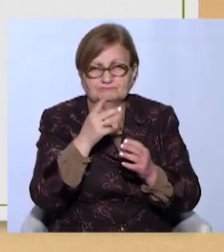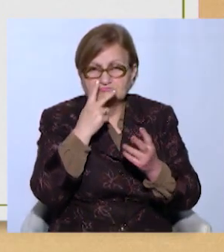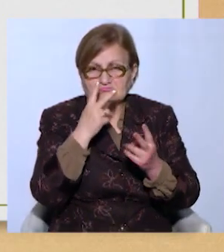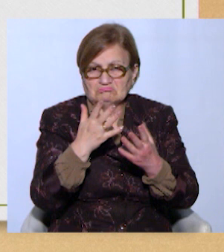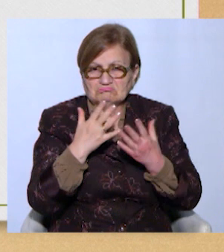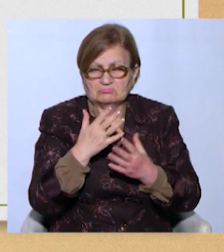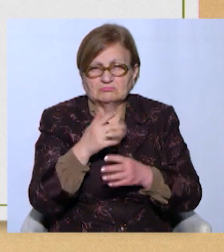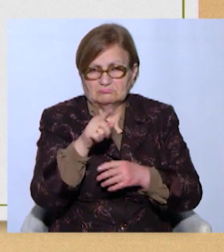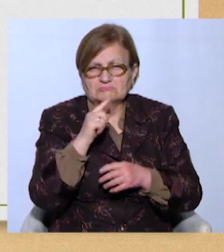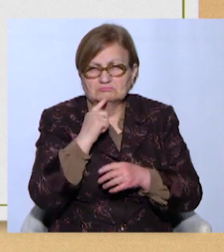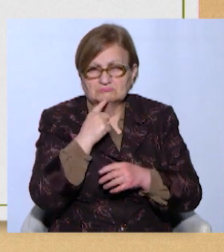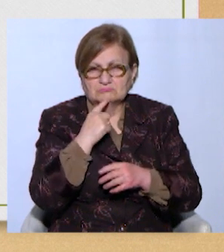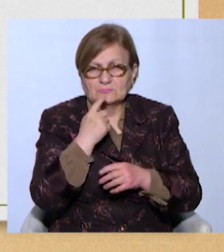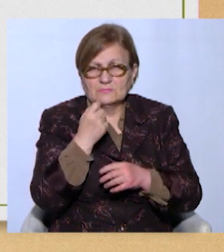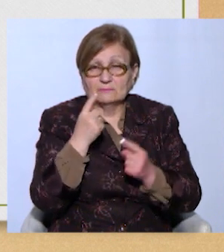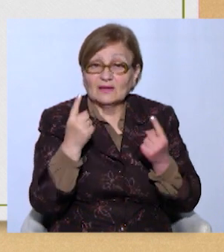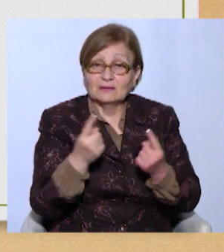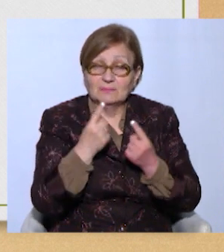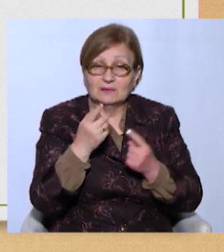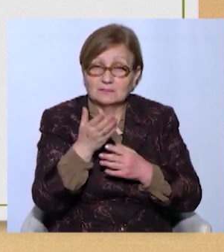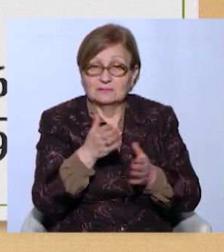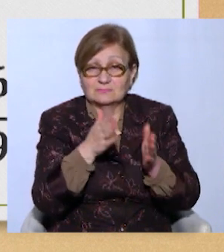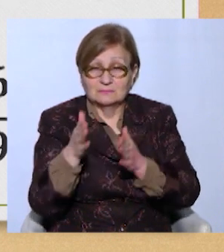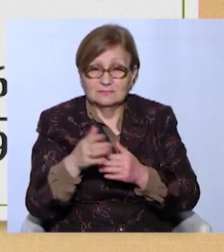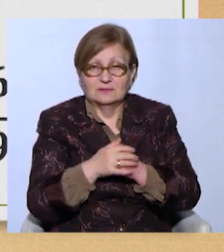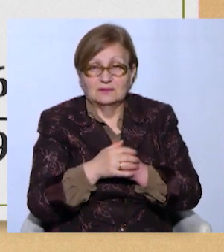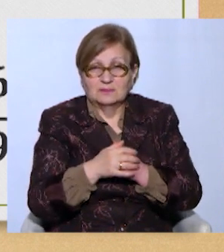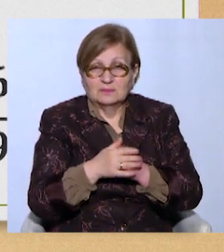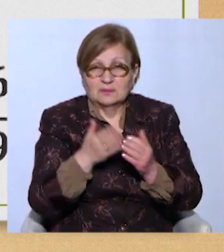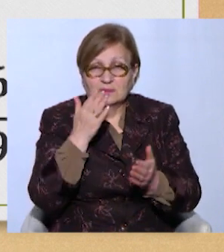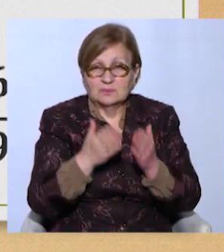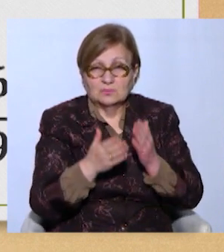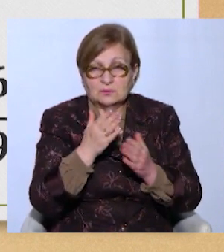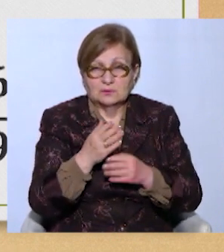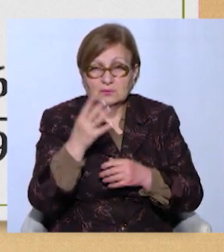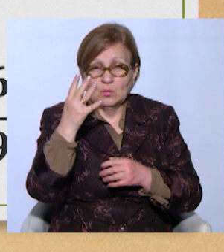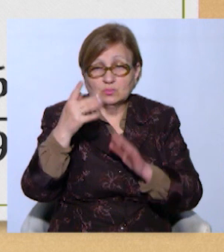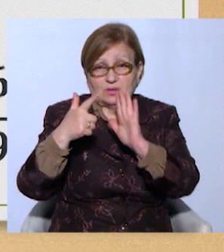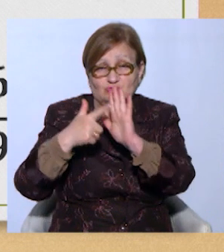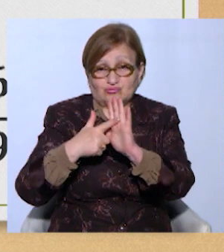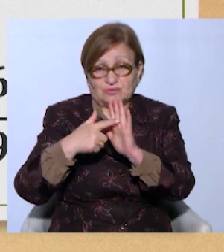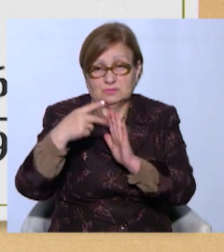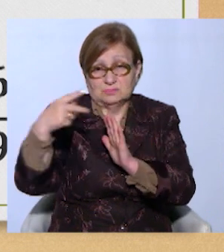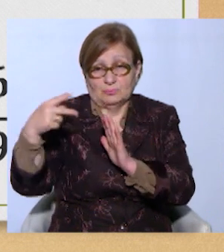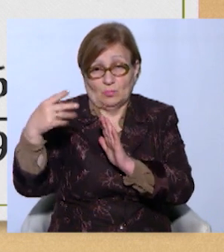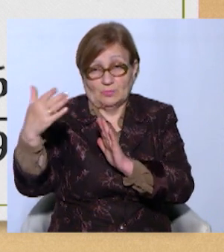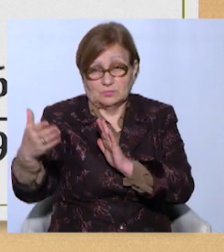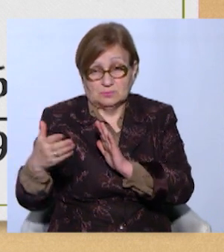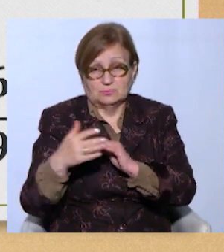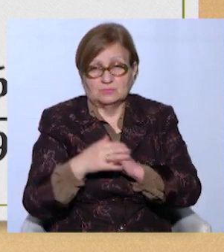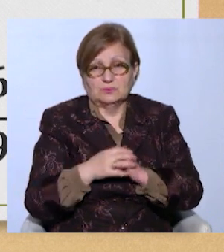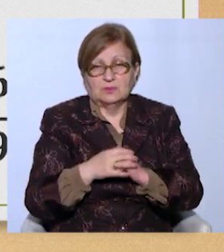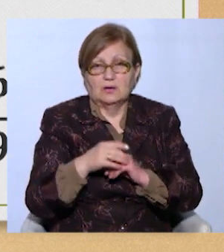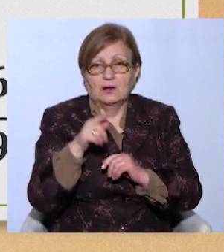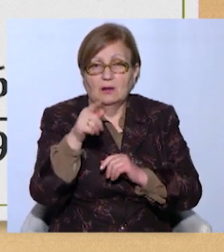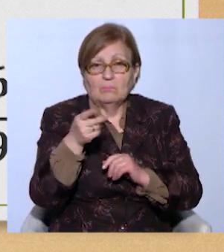მიიღება და აქ ცოტა მარტივად არის საქმე, რომ თუ კათეტები 4-ის და 7-ის პროპორციულია, შესაბამისად